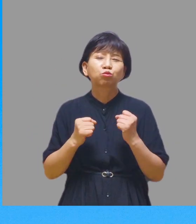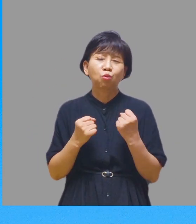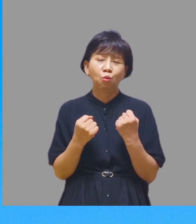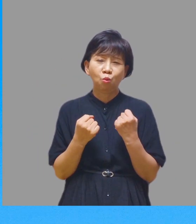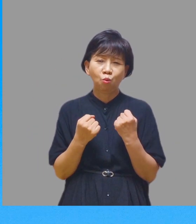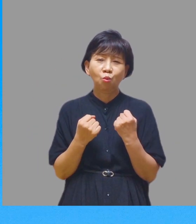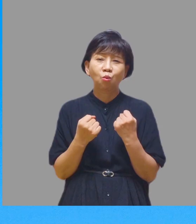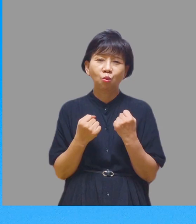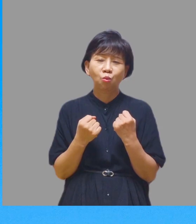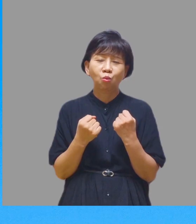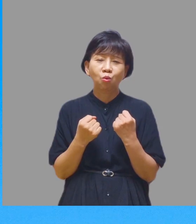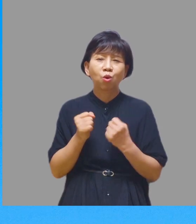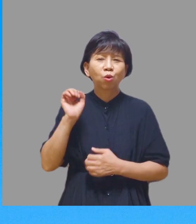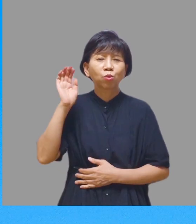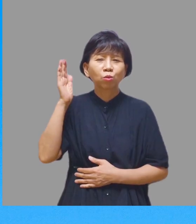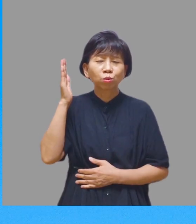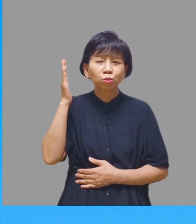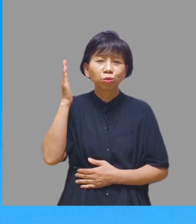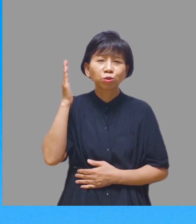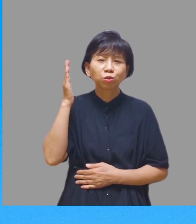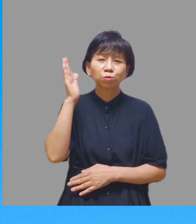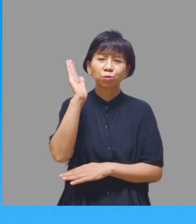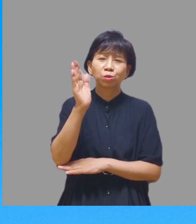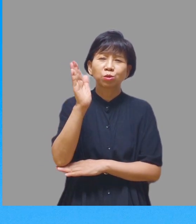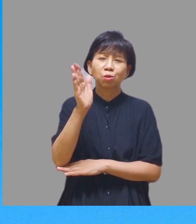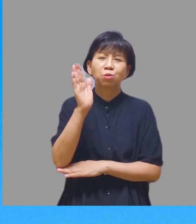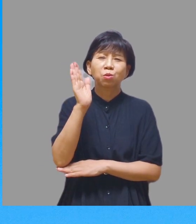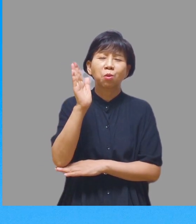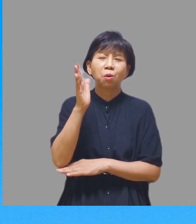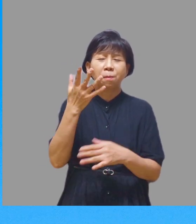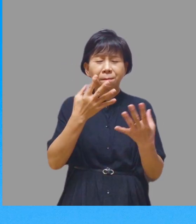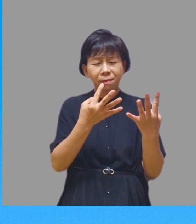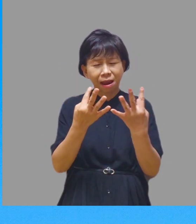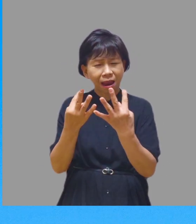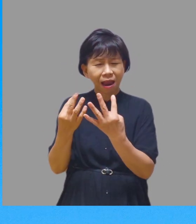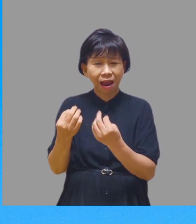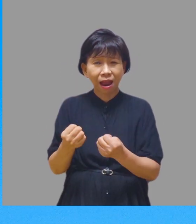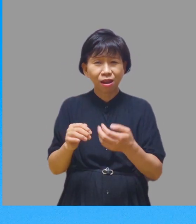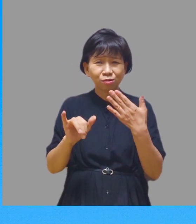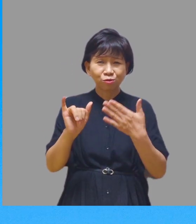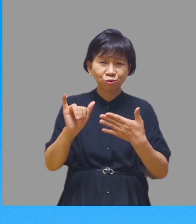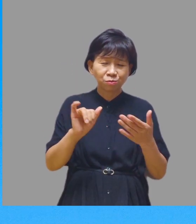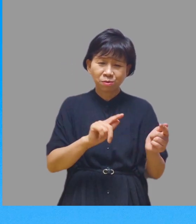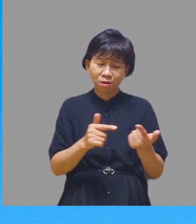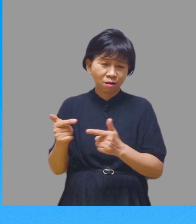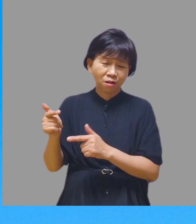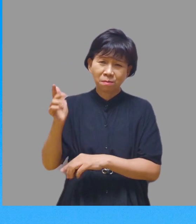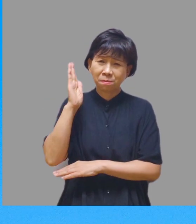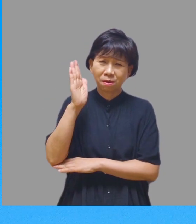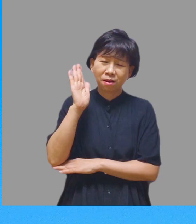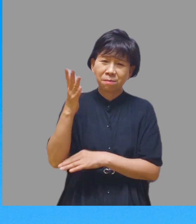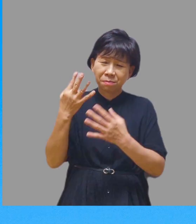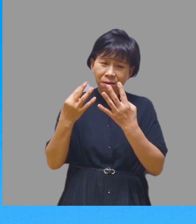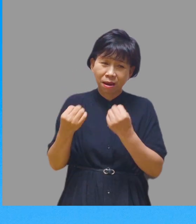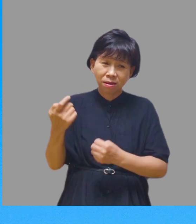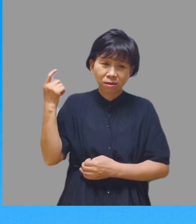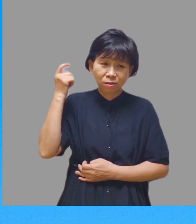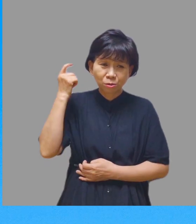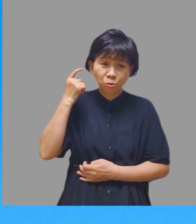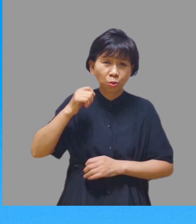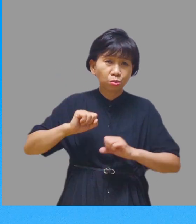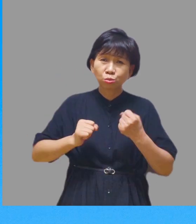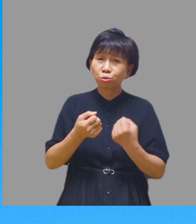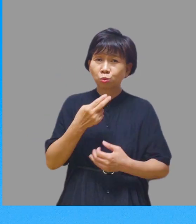범람처럼 요즘 시대가 많이 들을 수 있지만 많이 듣고 말씀을 순종하지 않고